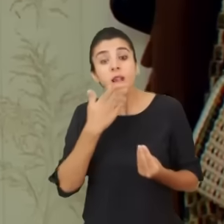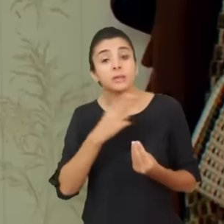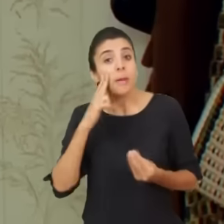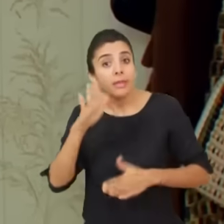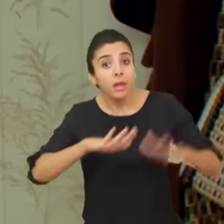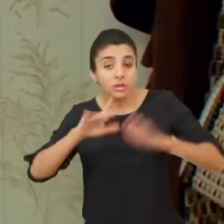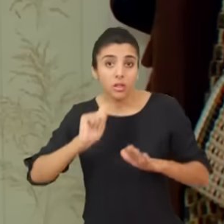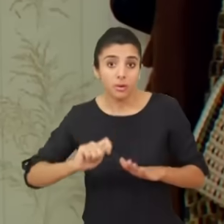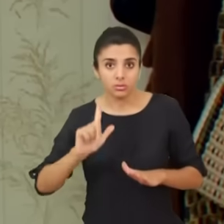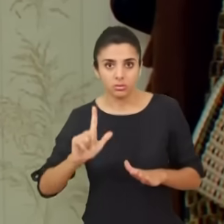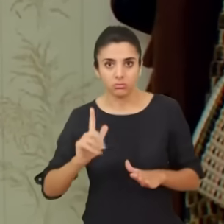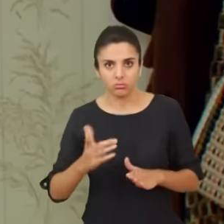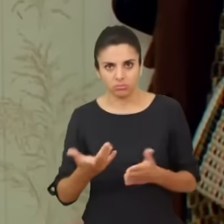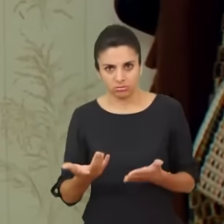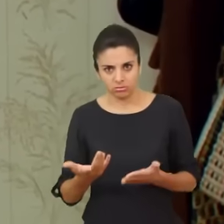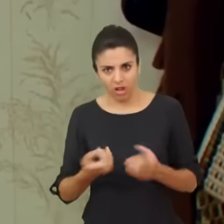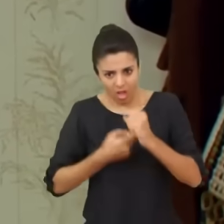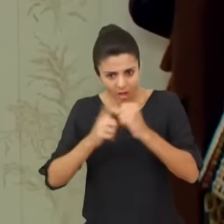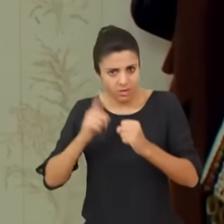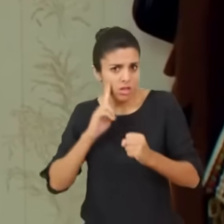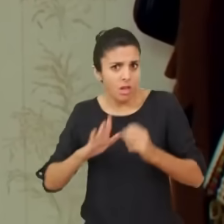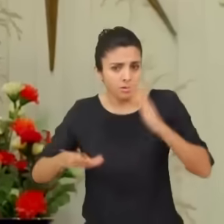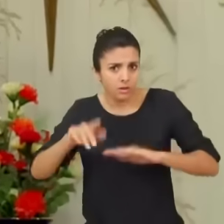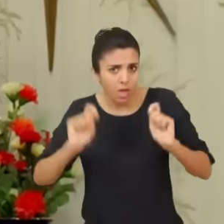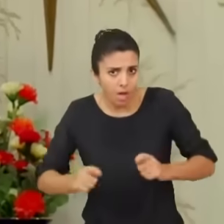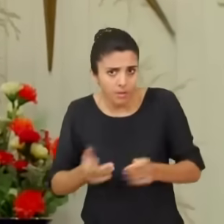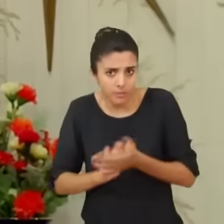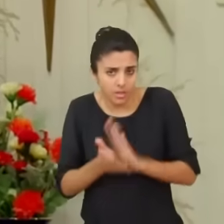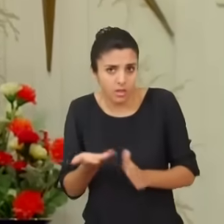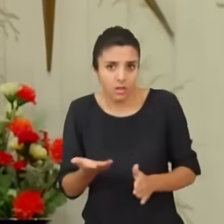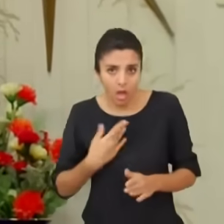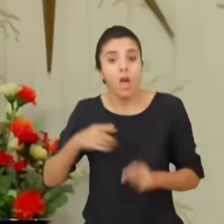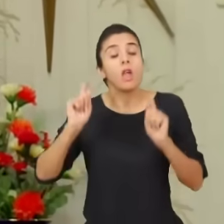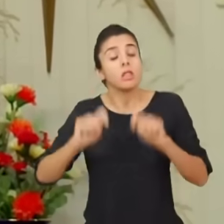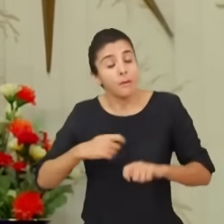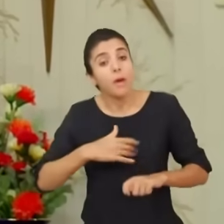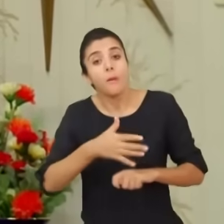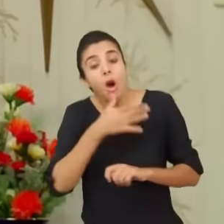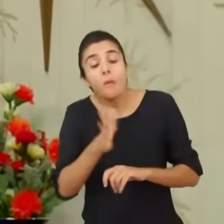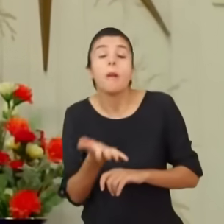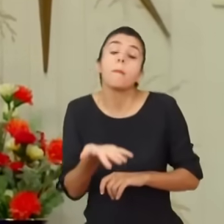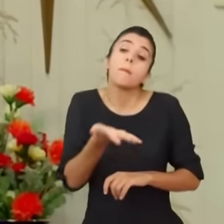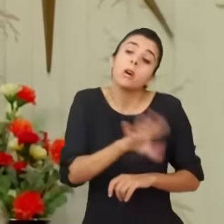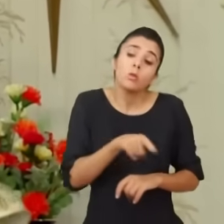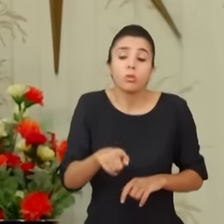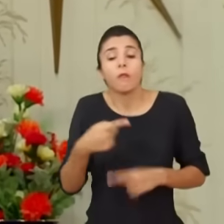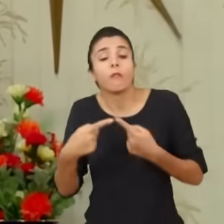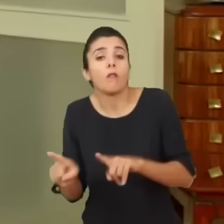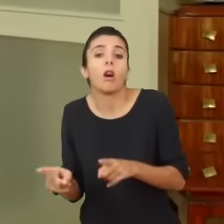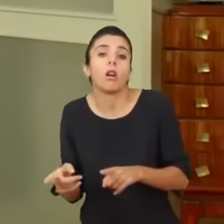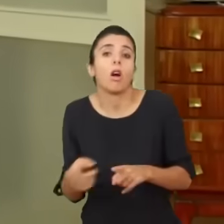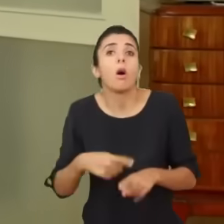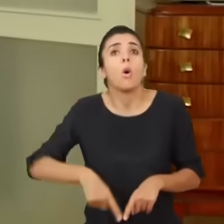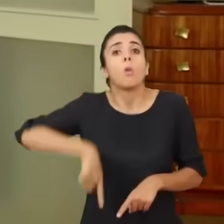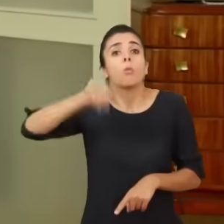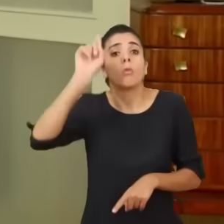yapacağız. Anne biz geçen hafta temizlik yapmadık mı anne? Yaptık da yani, o başka şey. Ben böyle bütün